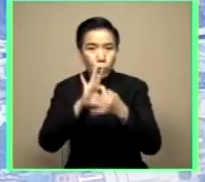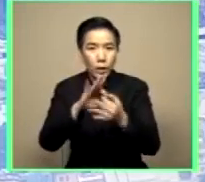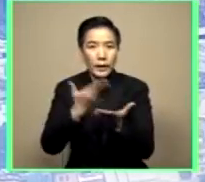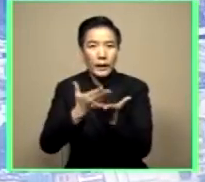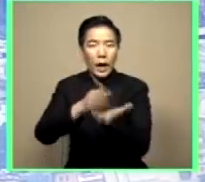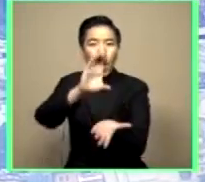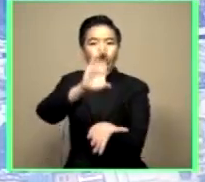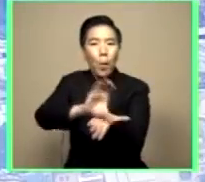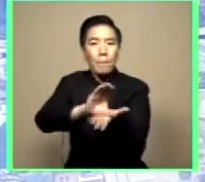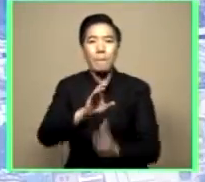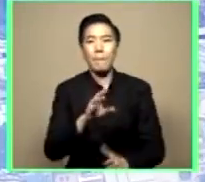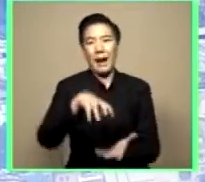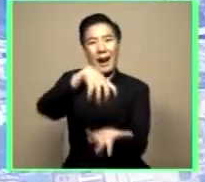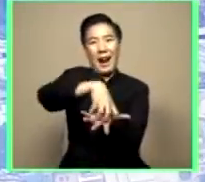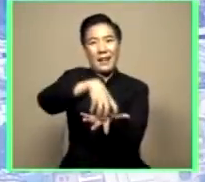ลาง